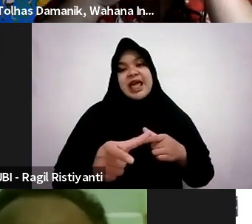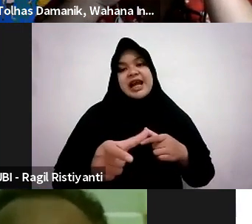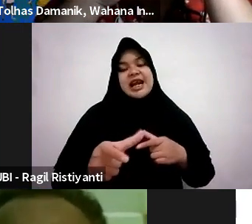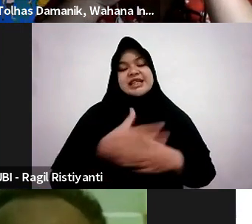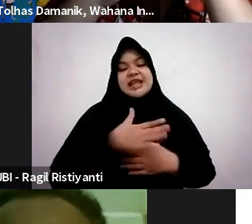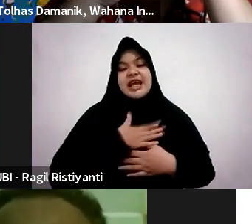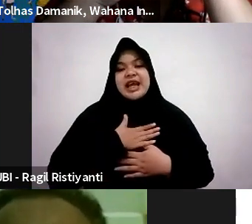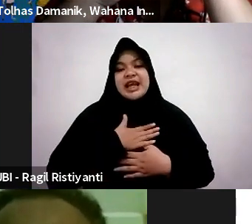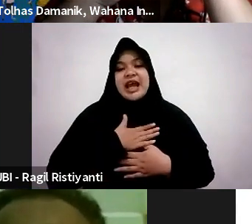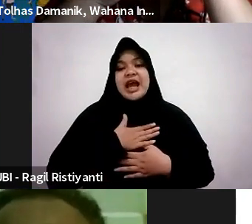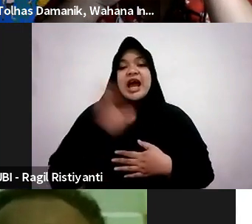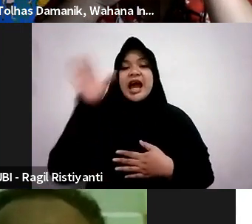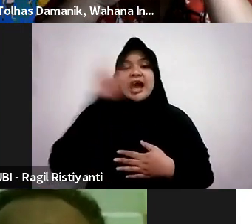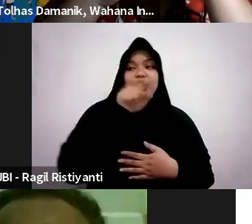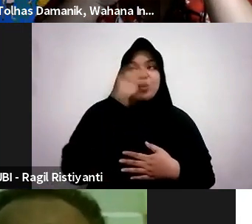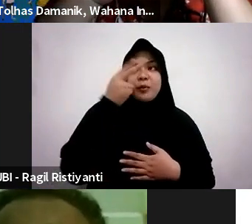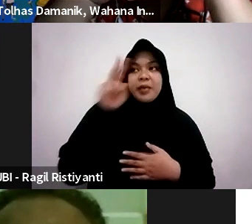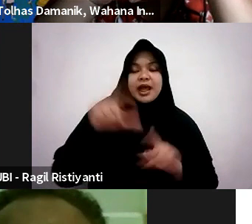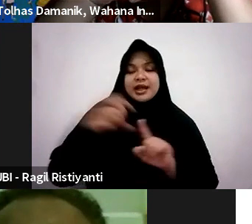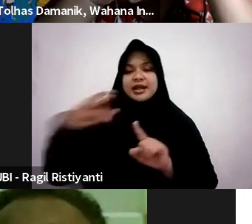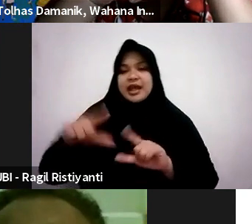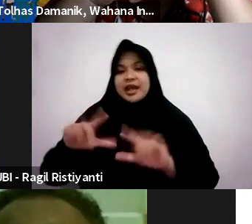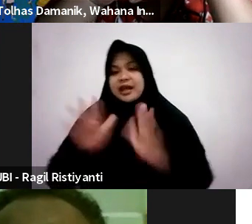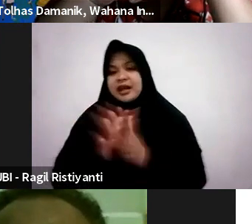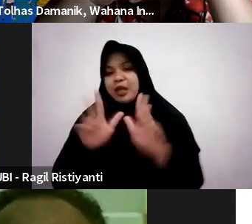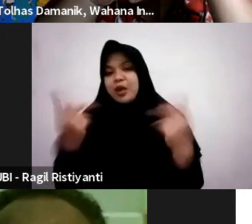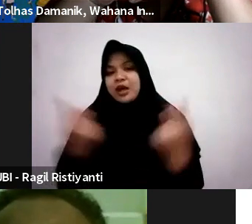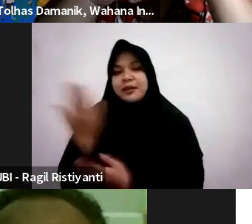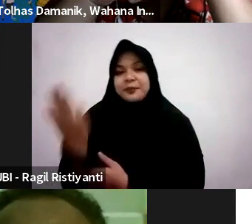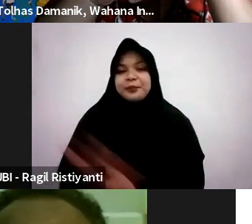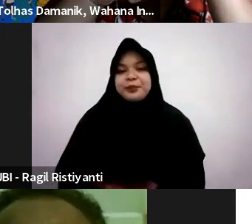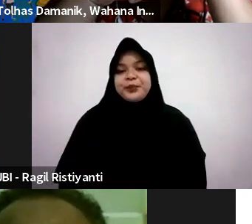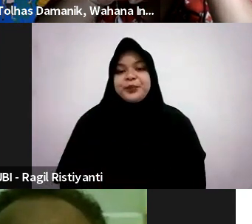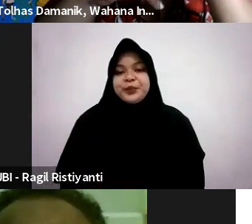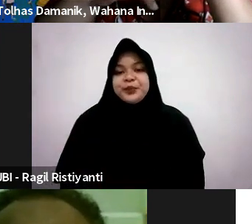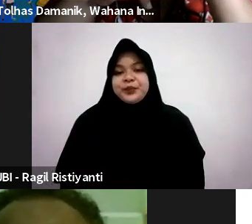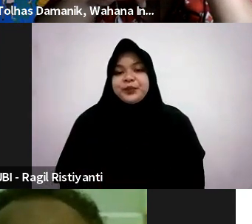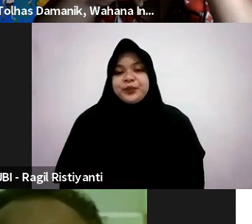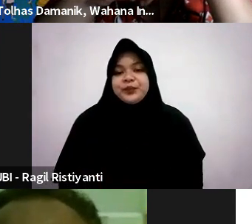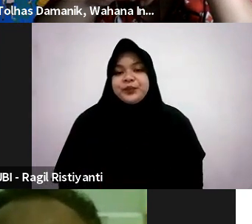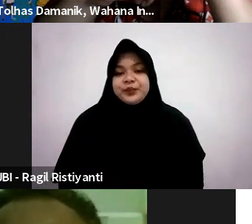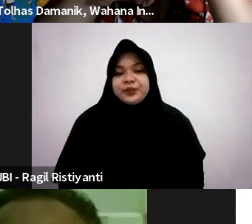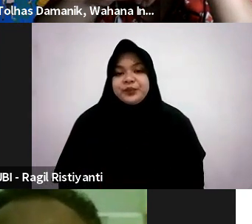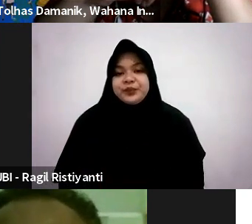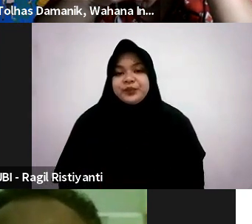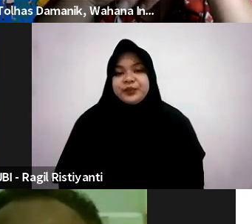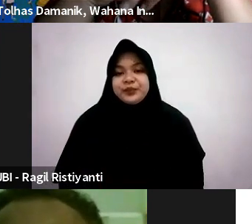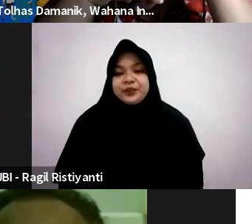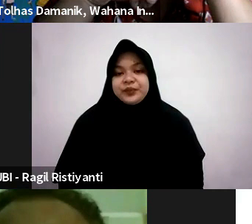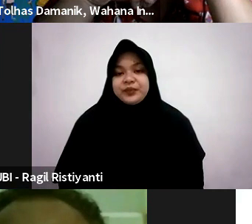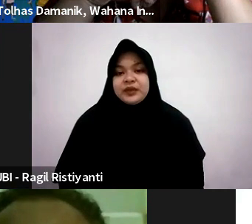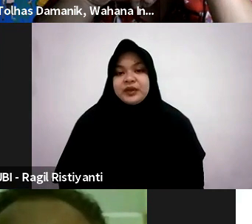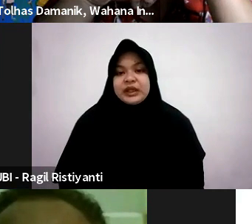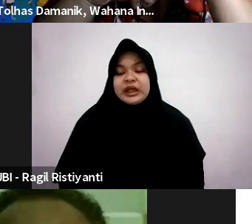hari itu Saya melihat Dea bersama dua temannya yang apa namanya yang tadi ada di besi itu yaitu dua temannya